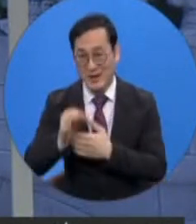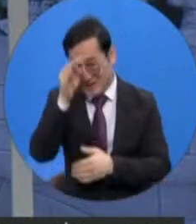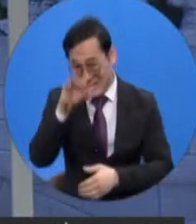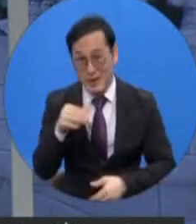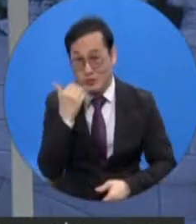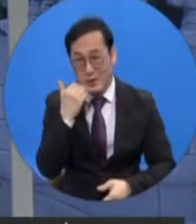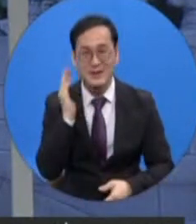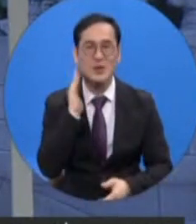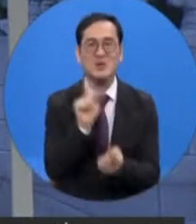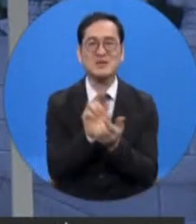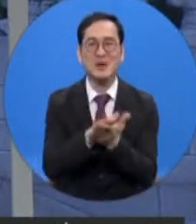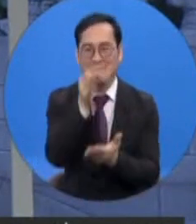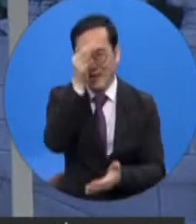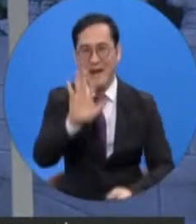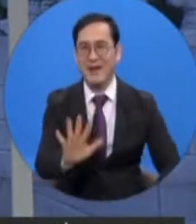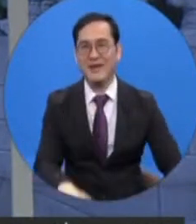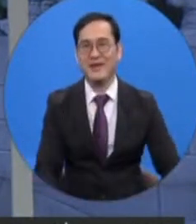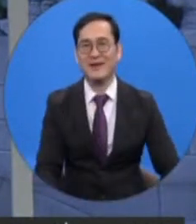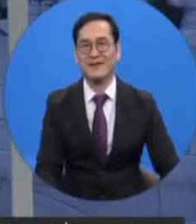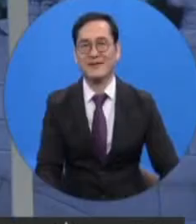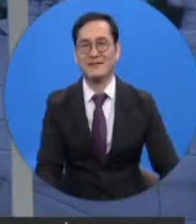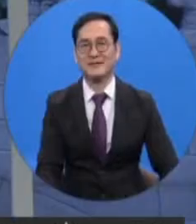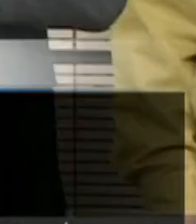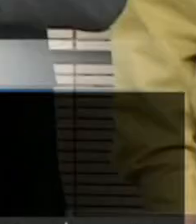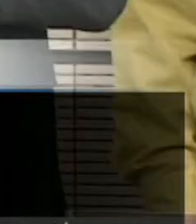1월엔 2만 명까지 나올 수 있다는 경고 들어보시죠.